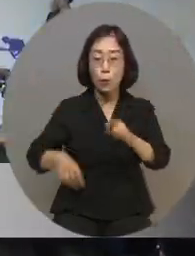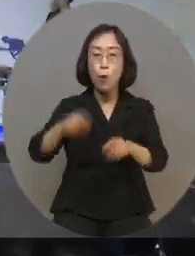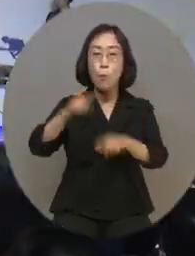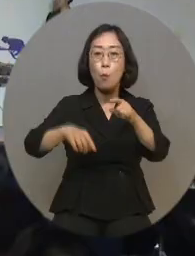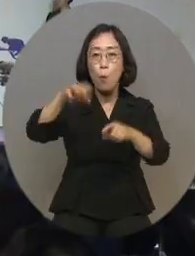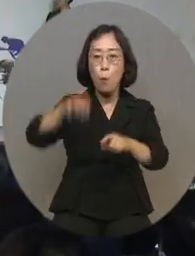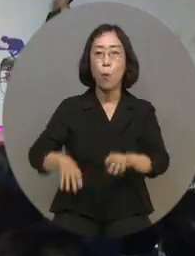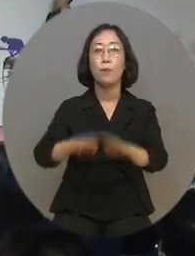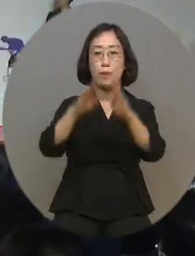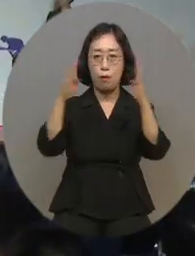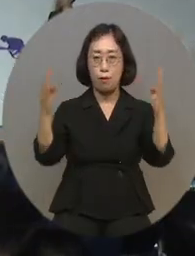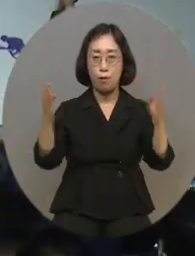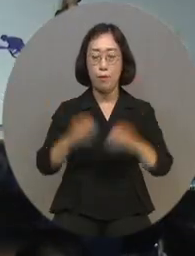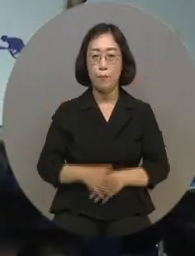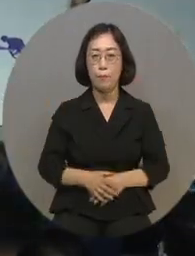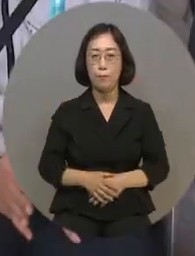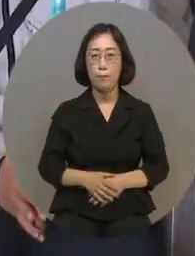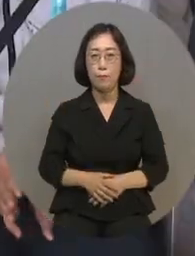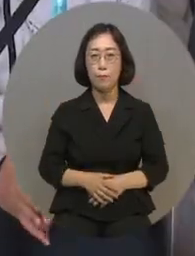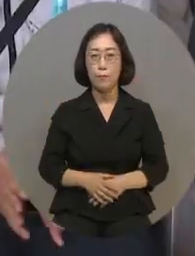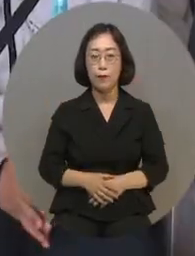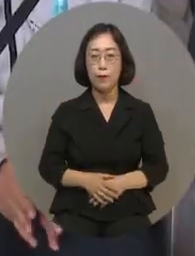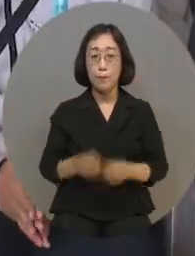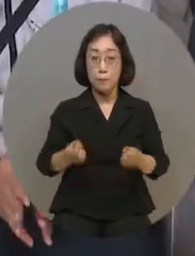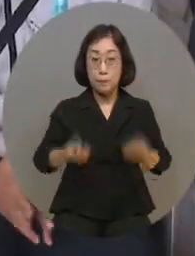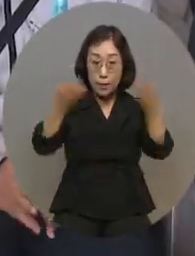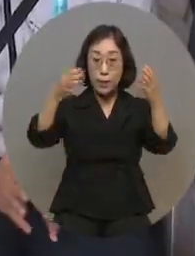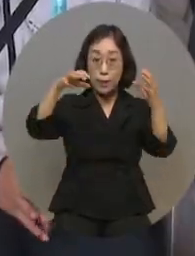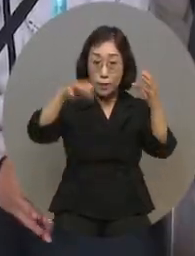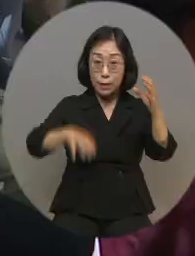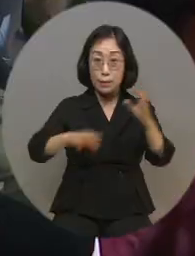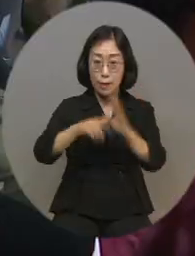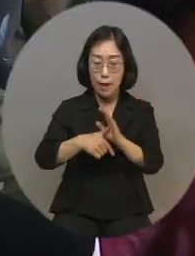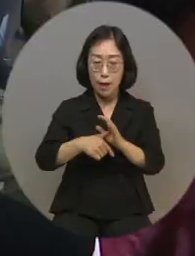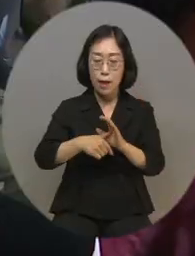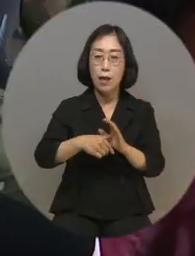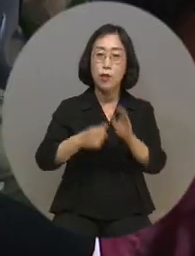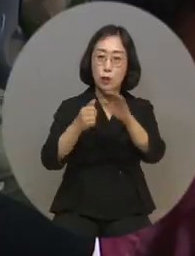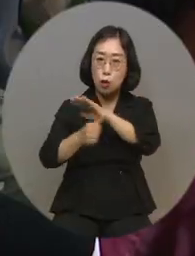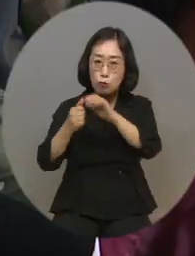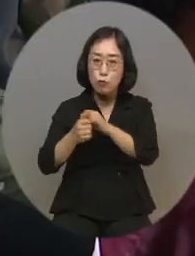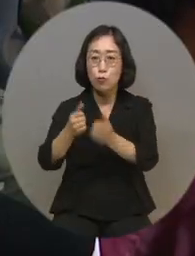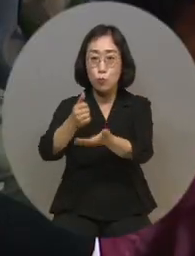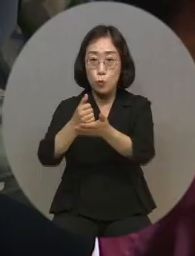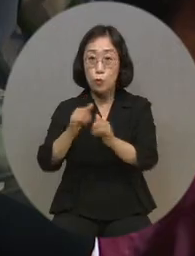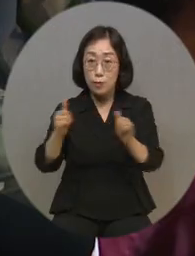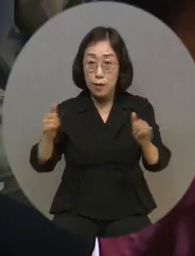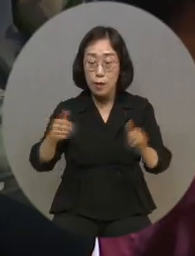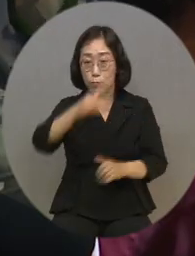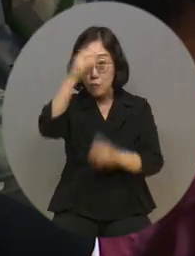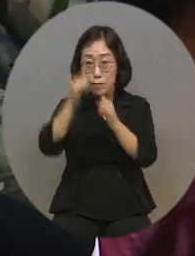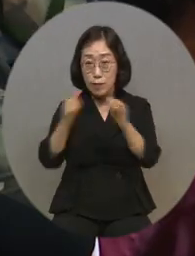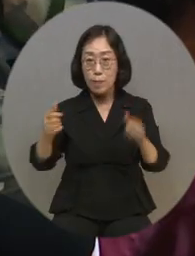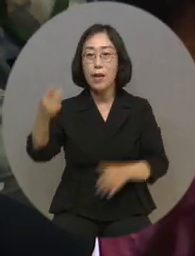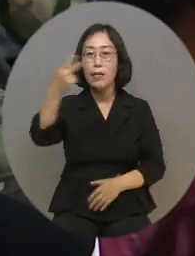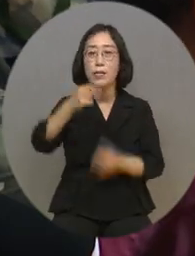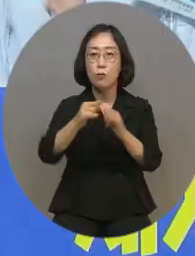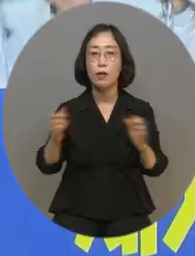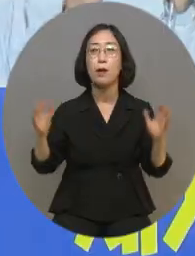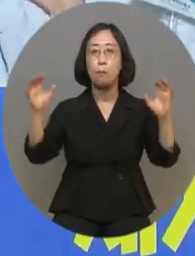실내체육관에서 개회식을 진행했습니다. 개회식은 선수단과 관람객, 초청 내빈 등 2천여 명이 참석한